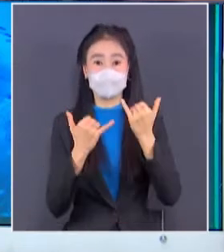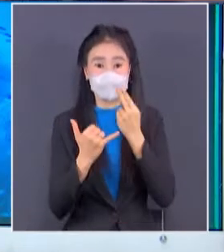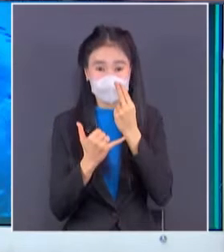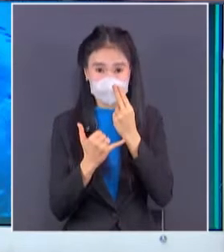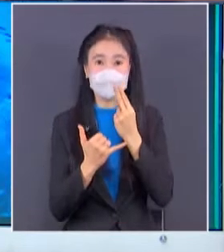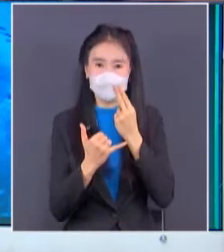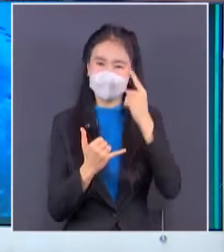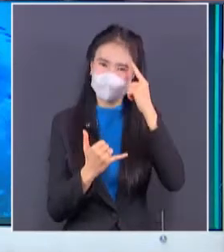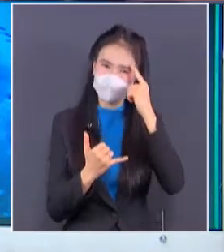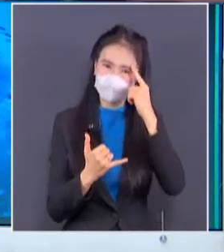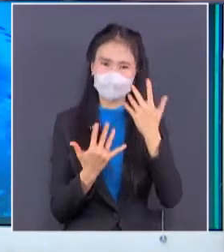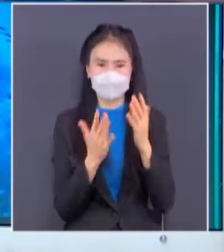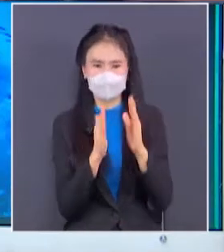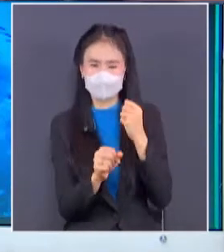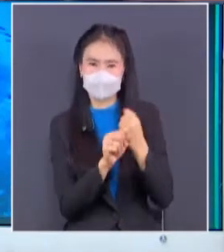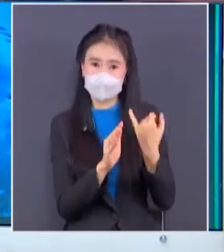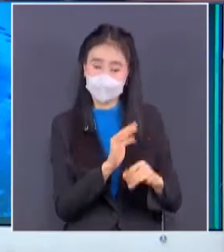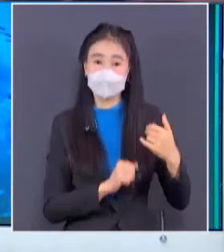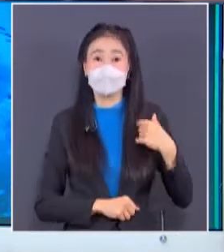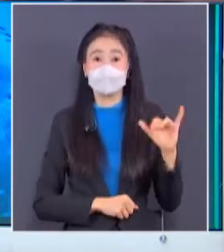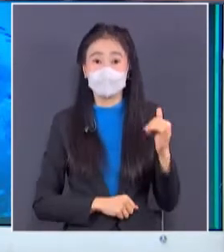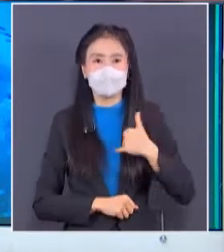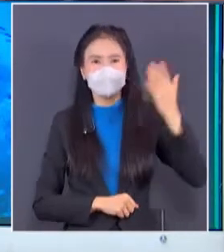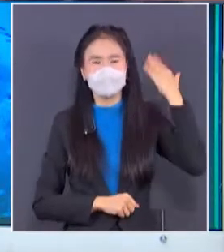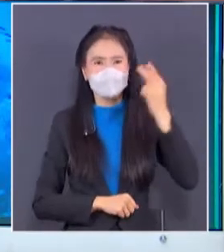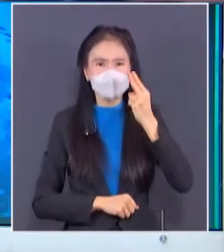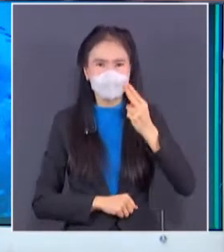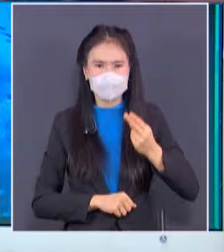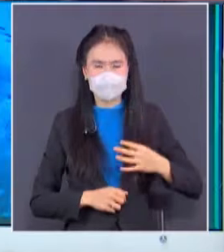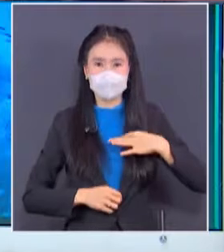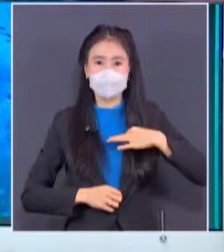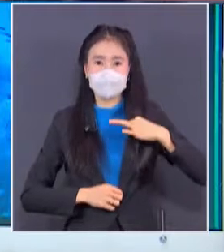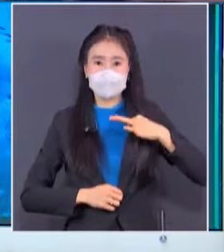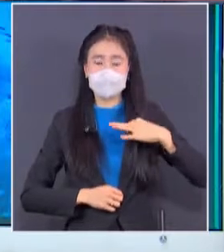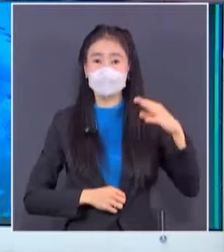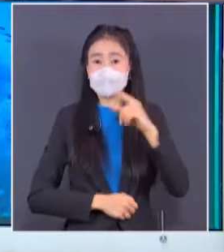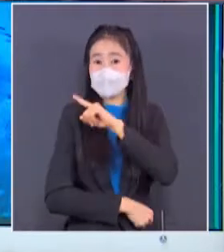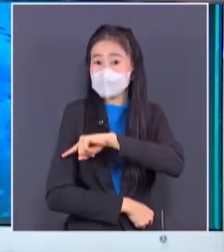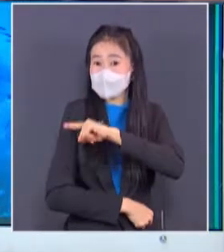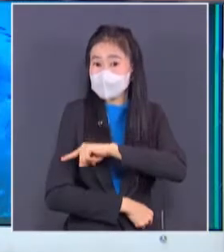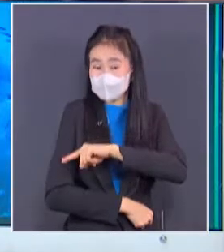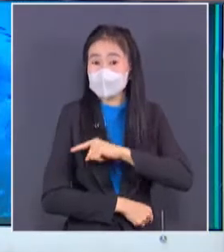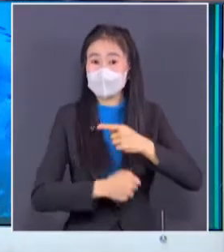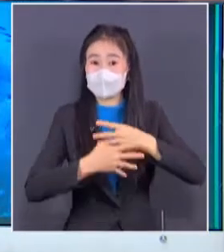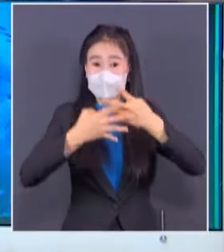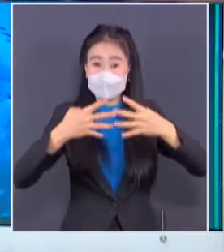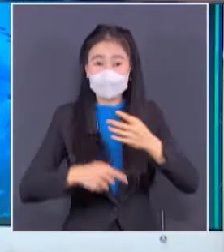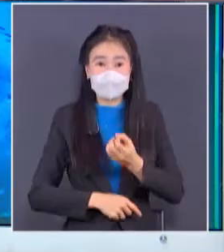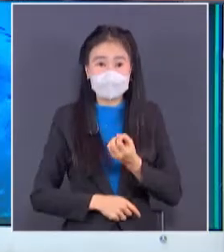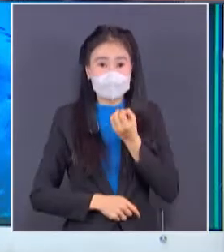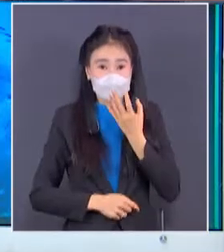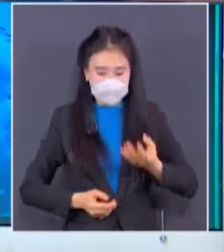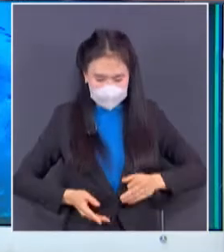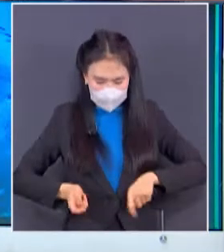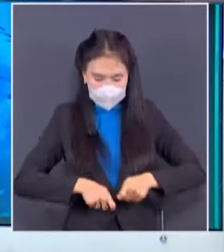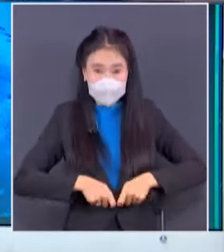อแล้วเราพบแล้วผ้าสีขาวลูกไม้หรือว่าผ้าที่คุณแตงโมผูกเอวเอาไว ้